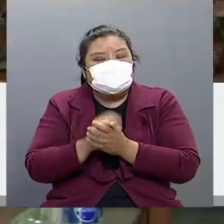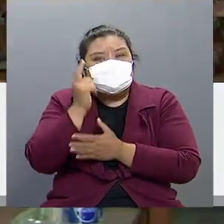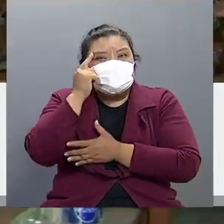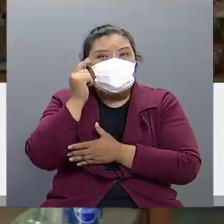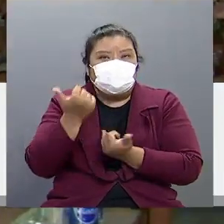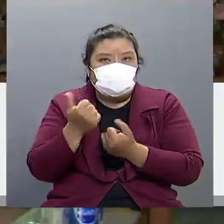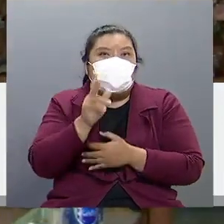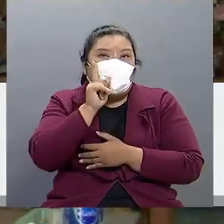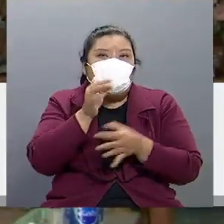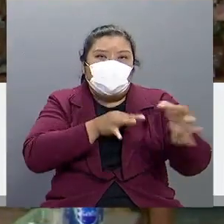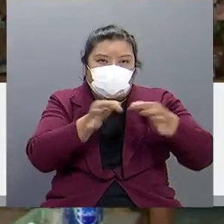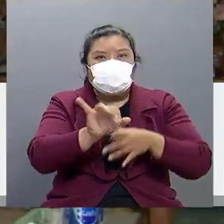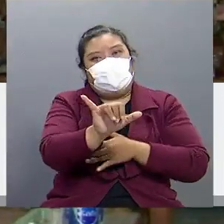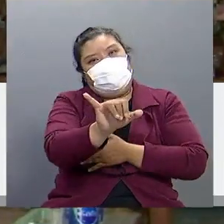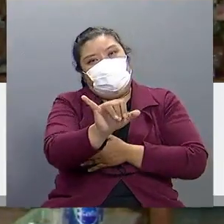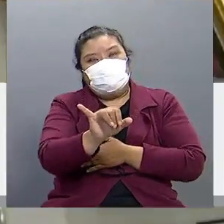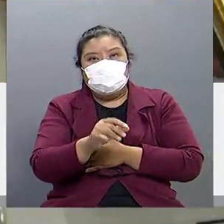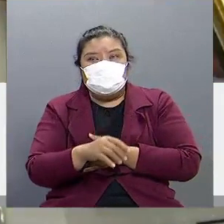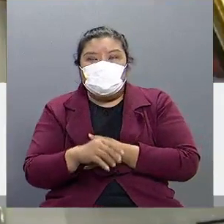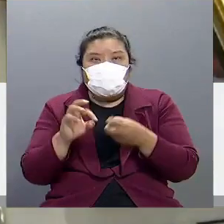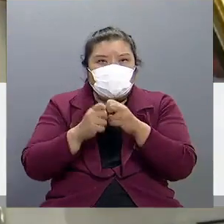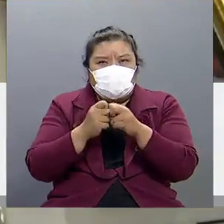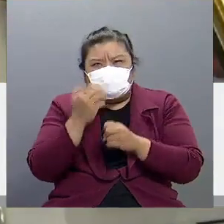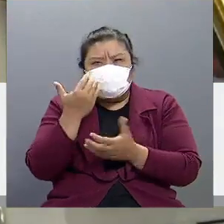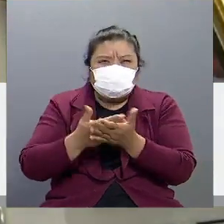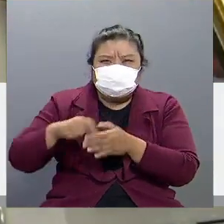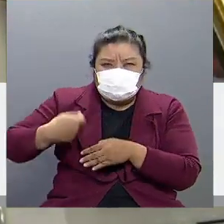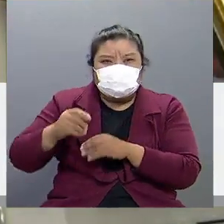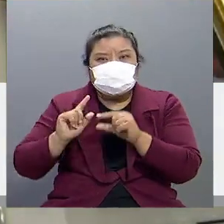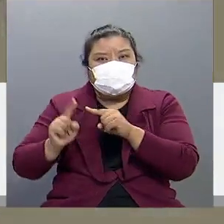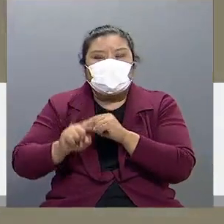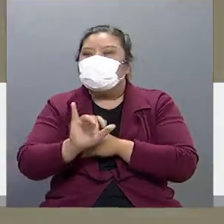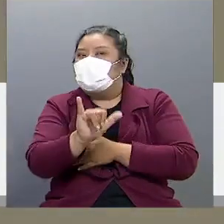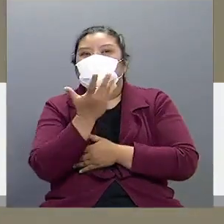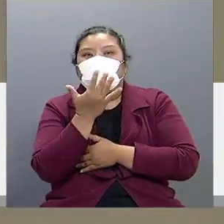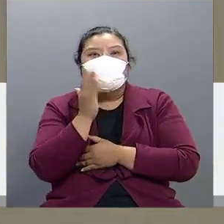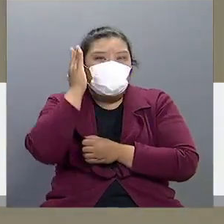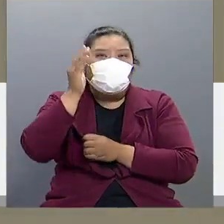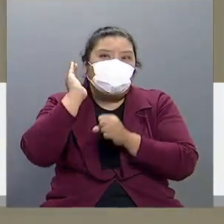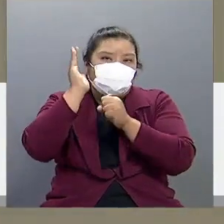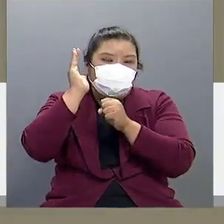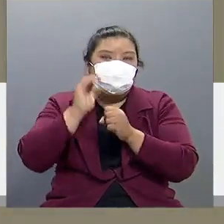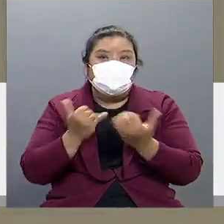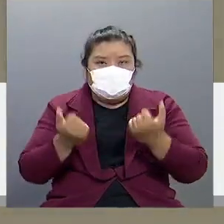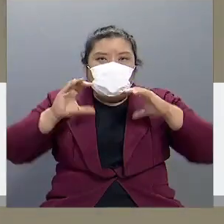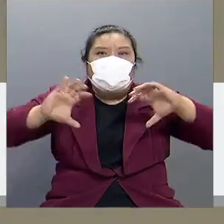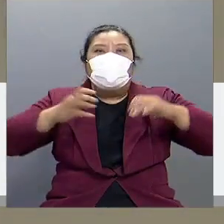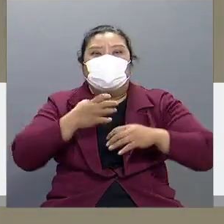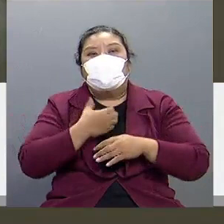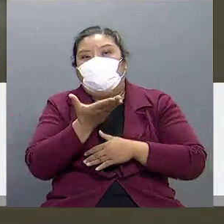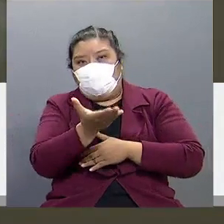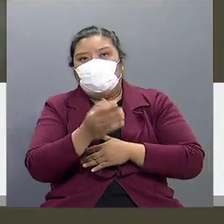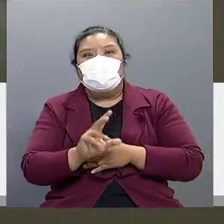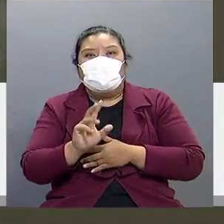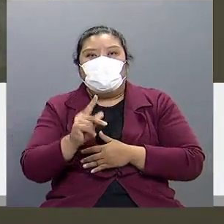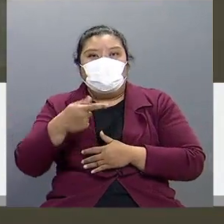มติที่เป็นข่าวก่อนหน้านี้ออกไปซึ่งแนวทางที่รัฐบาลต้องการก็คืออยากจะให้กกพ.เนี่ยไปดูเรื่